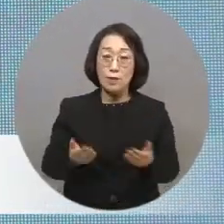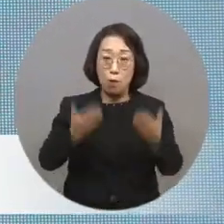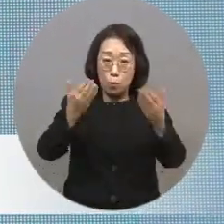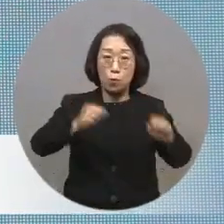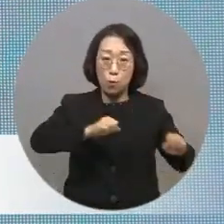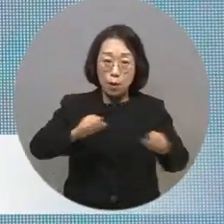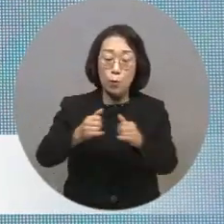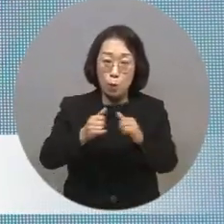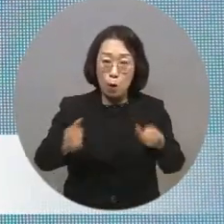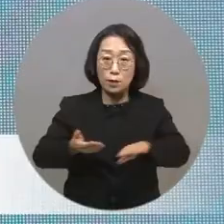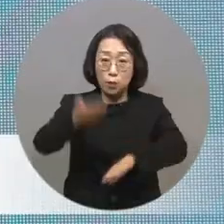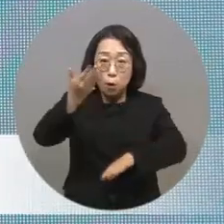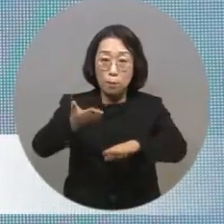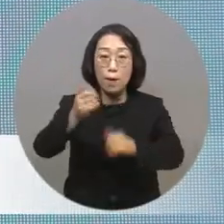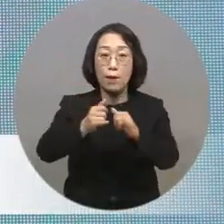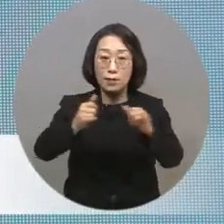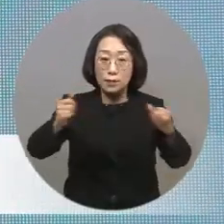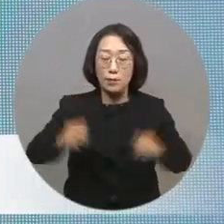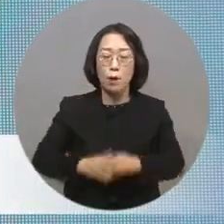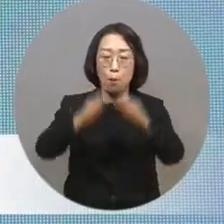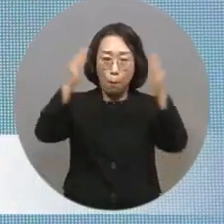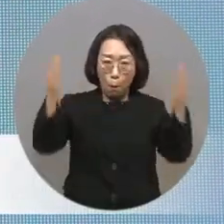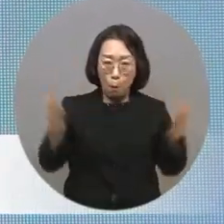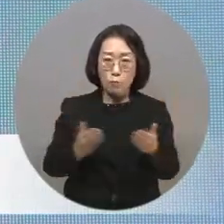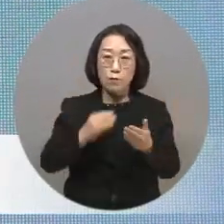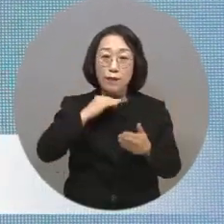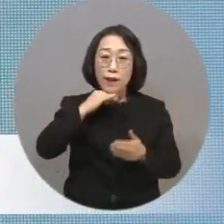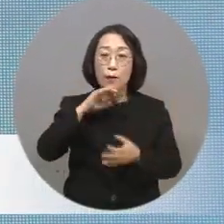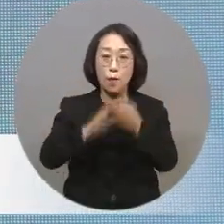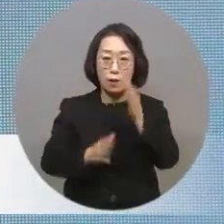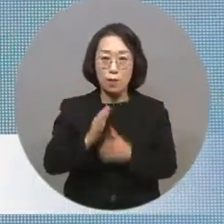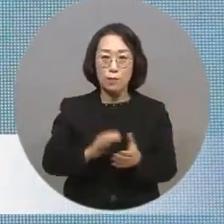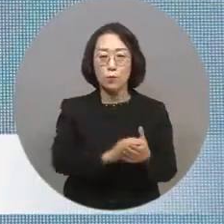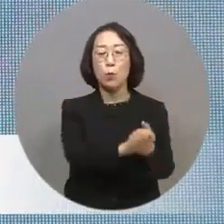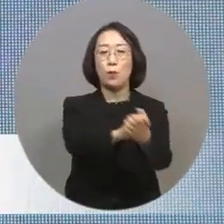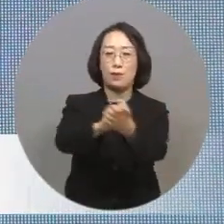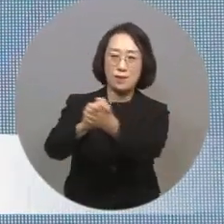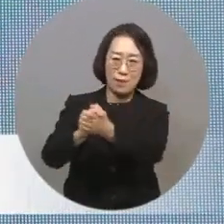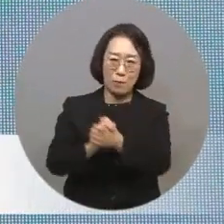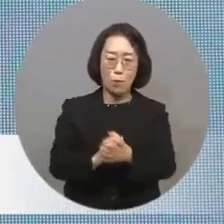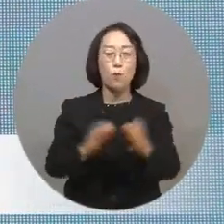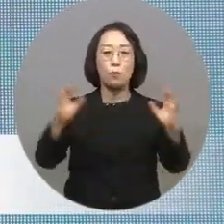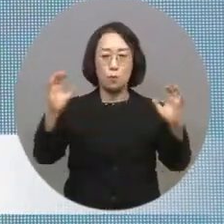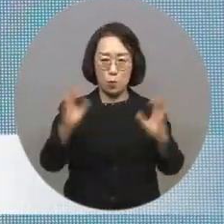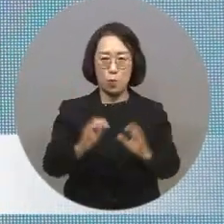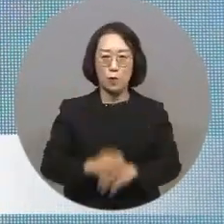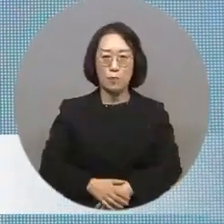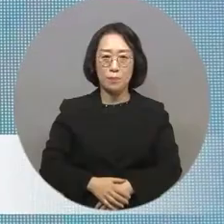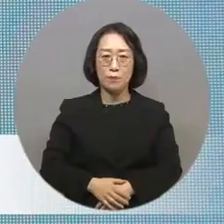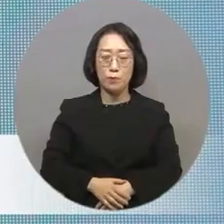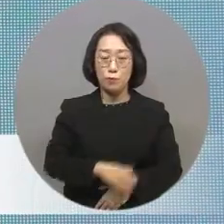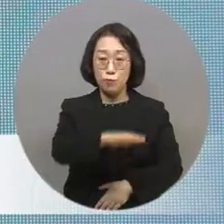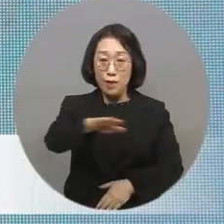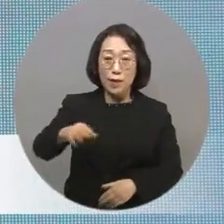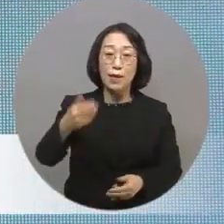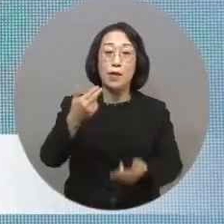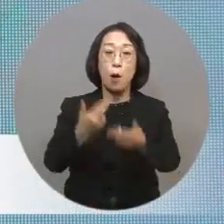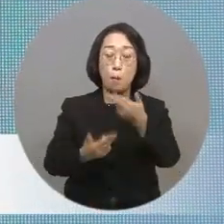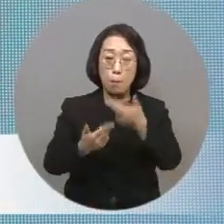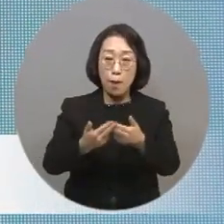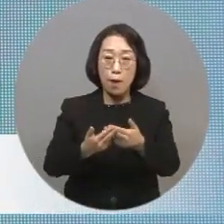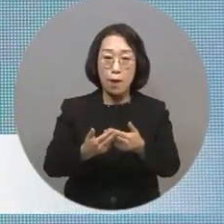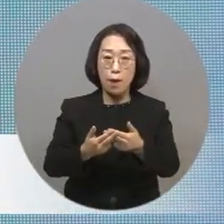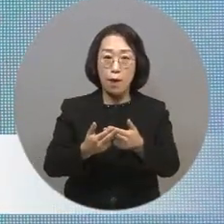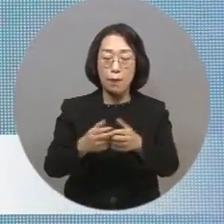활동가 선배시민은 모든 세대와 손을 맞잡았습니다. 이를 위해 우리 협회는